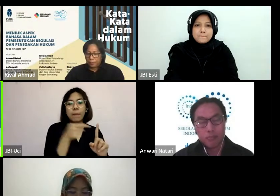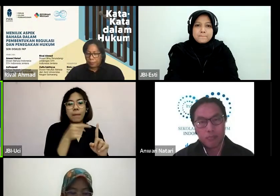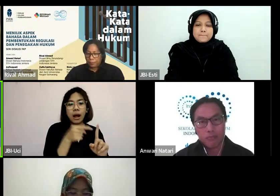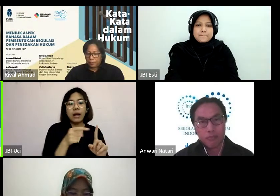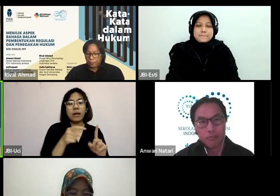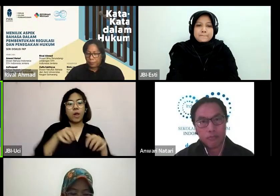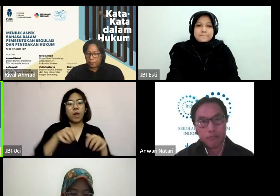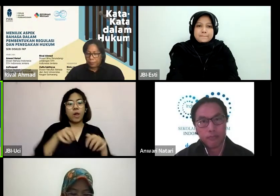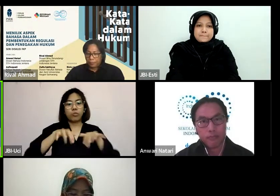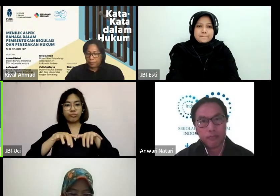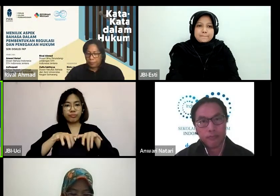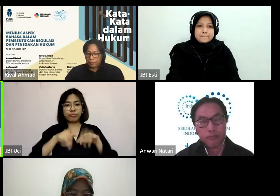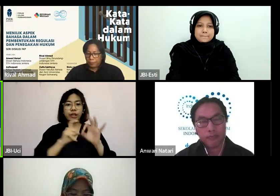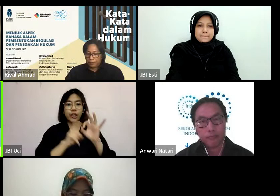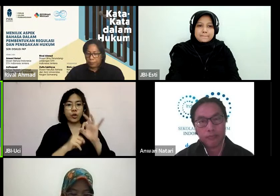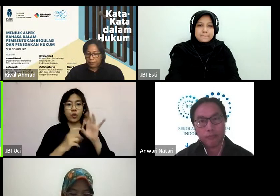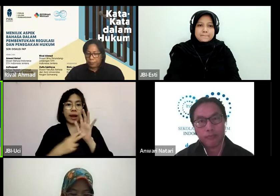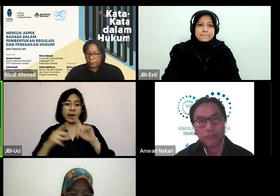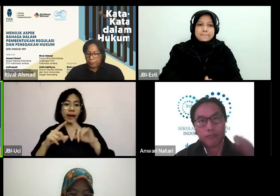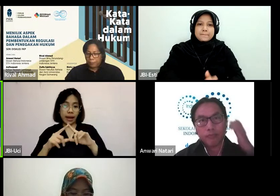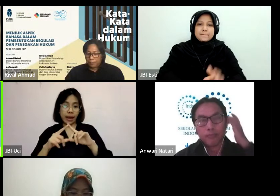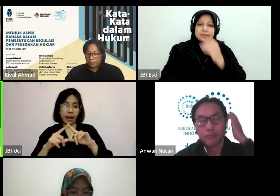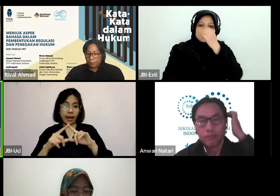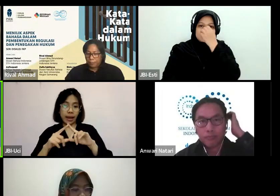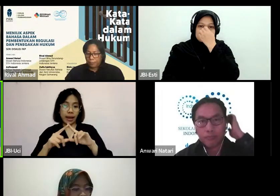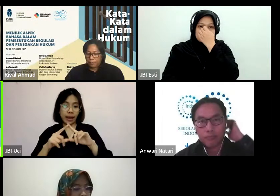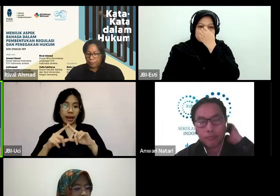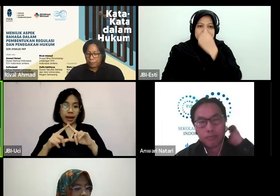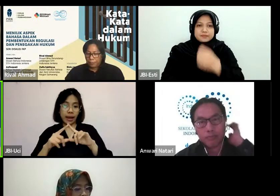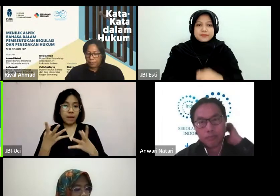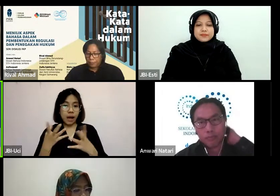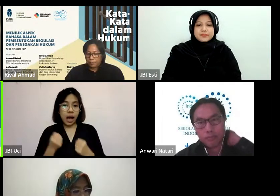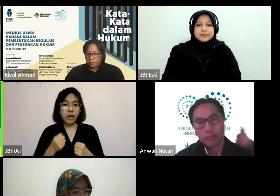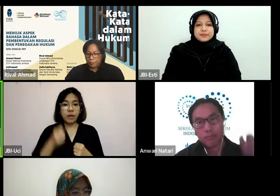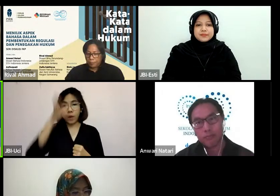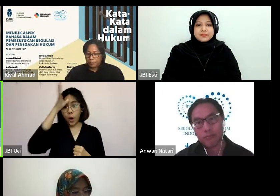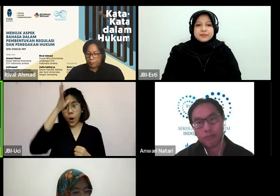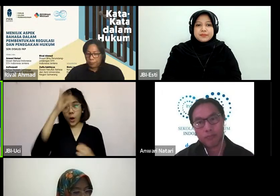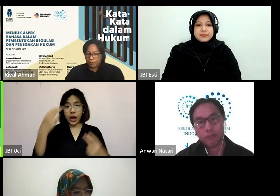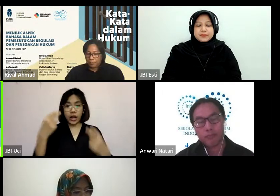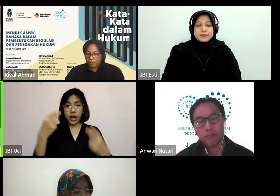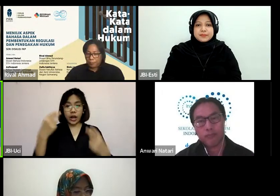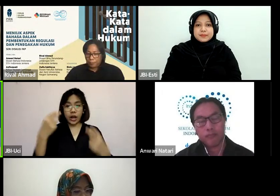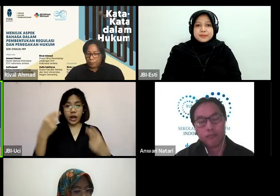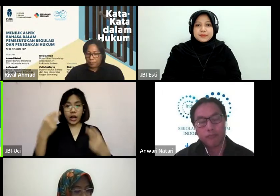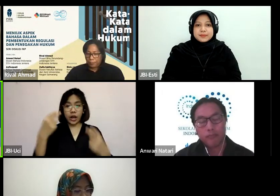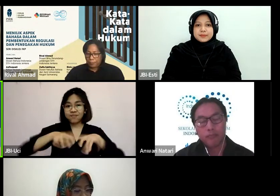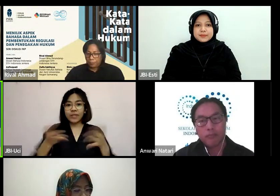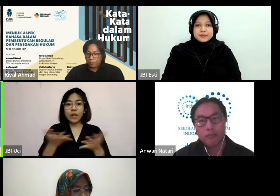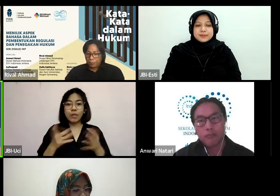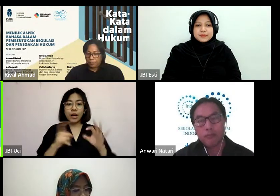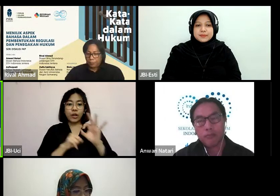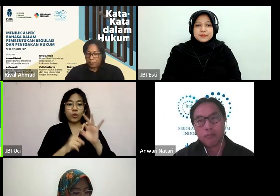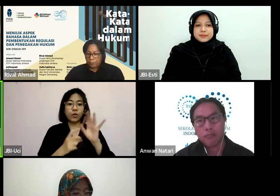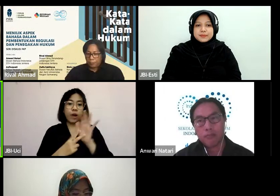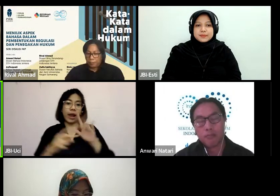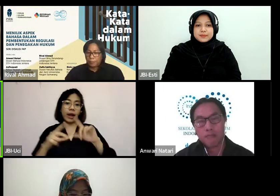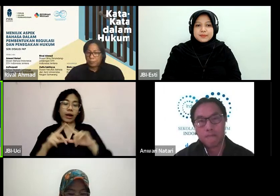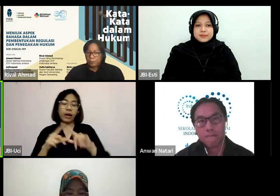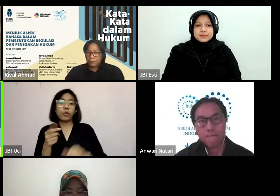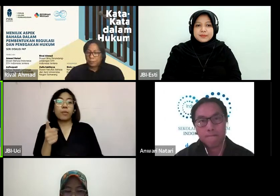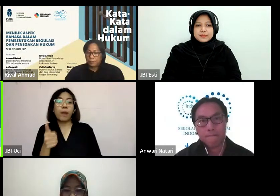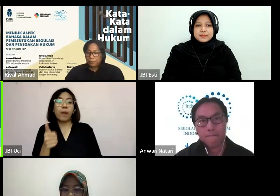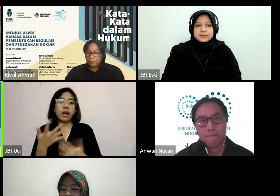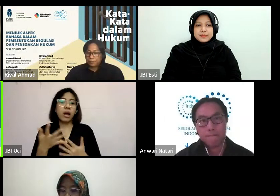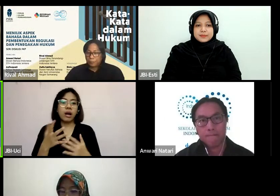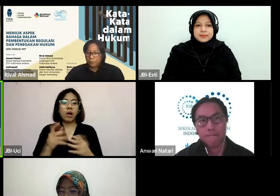kolom quelene Jadi kami harap apa namanya prawns bisa menuliskan pertanyaan di kolom jueves supaya tidak bertumpuk